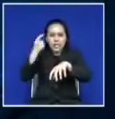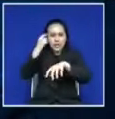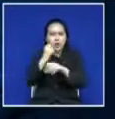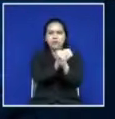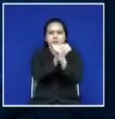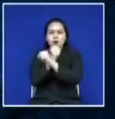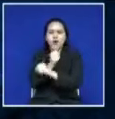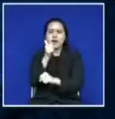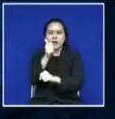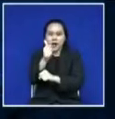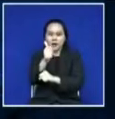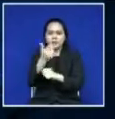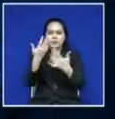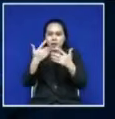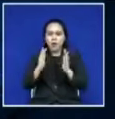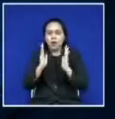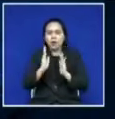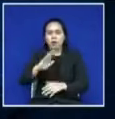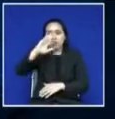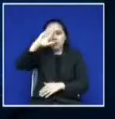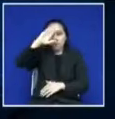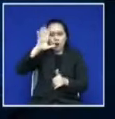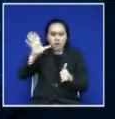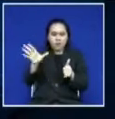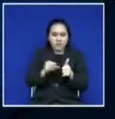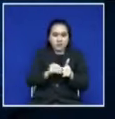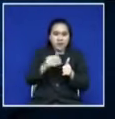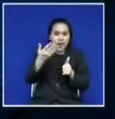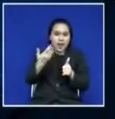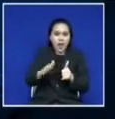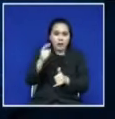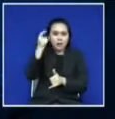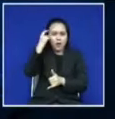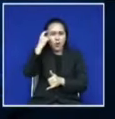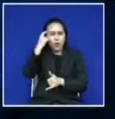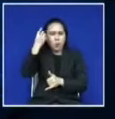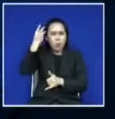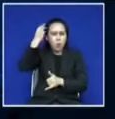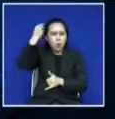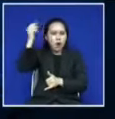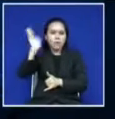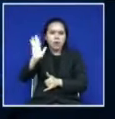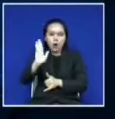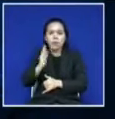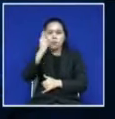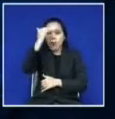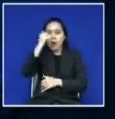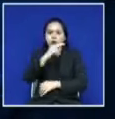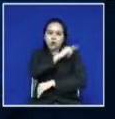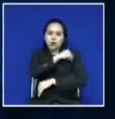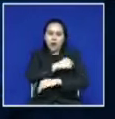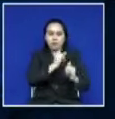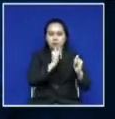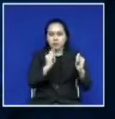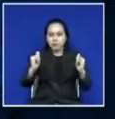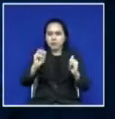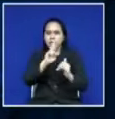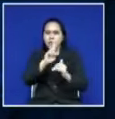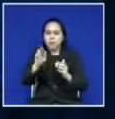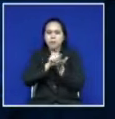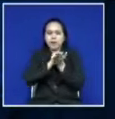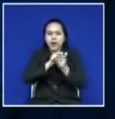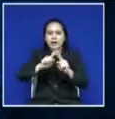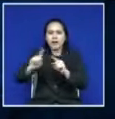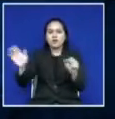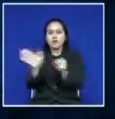ล้วก็ในส่วนผู้ป่วยนั้นก็ไม่ต้องกังวลนะครับท่านก็จะสามารถมีเตียงที่เพียงพอนะครับมีระบบบริการที่เพียงพอในทุกอย่างครับ